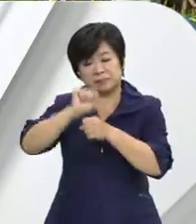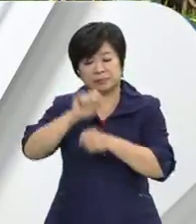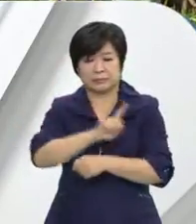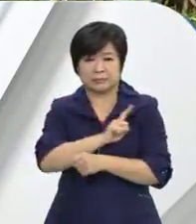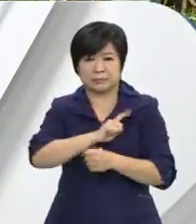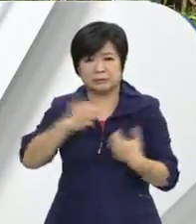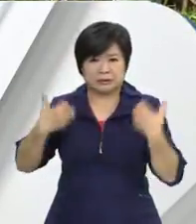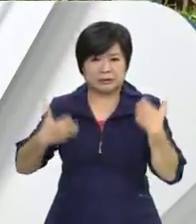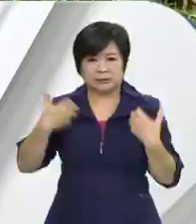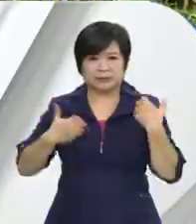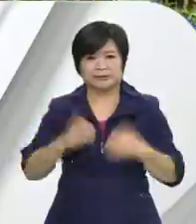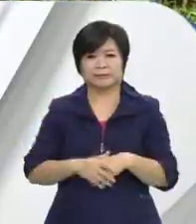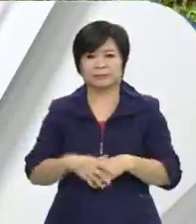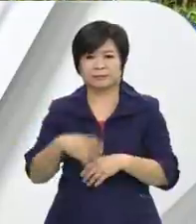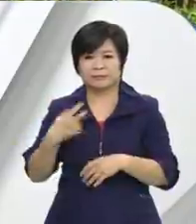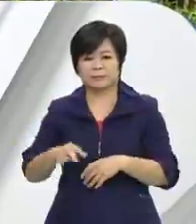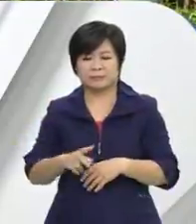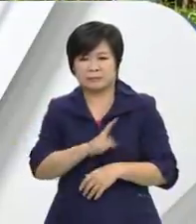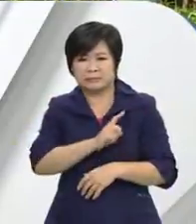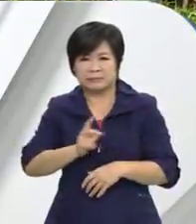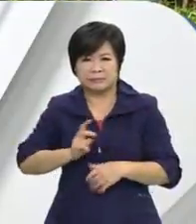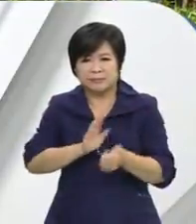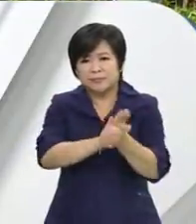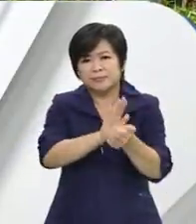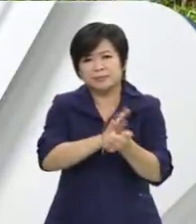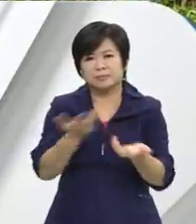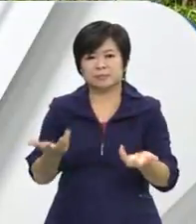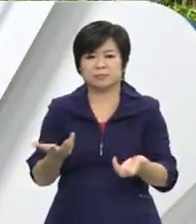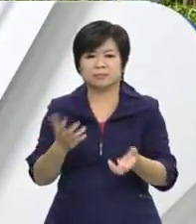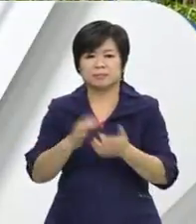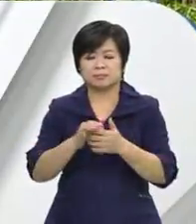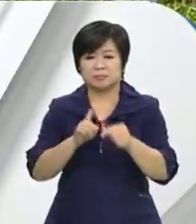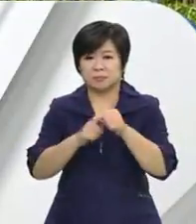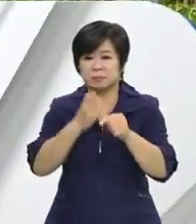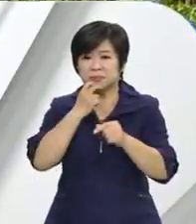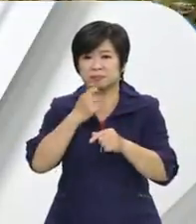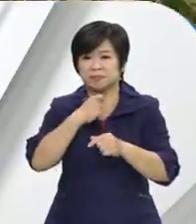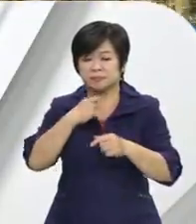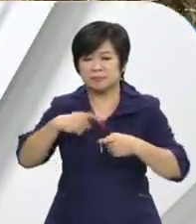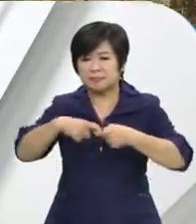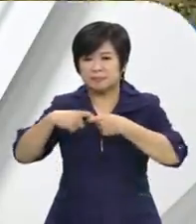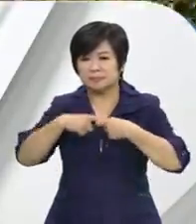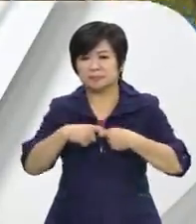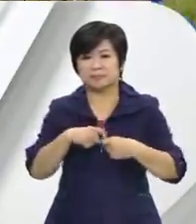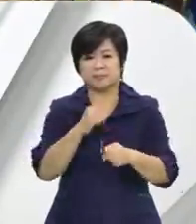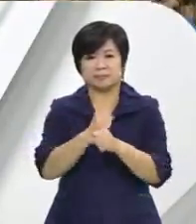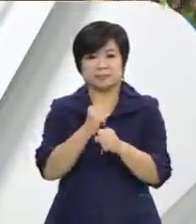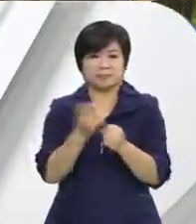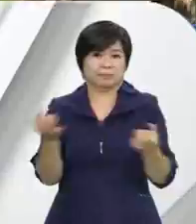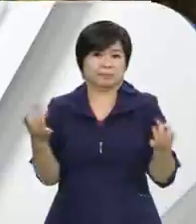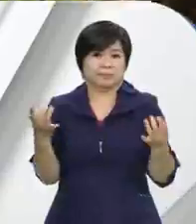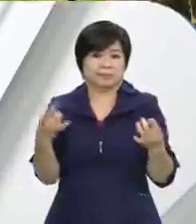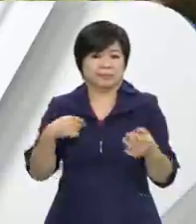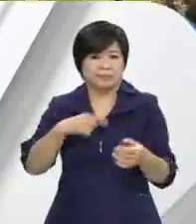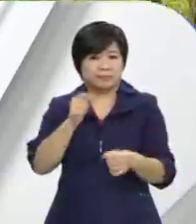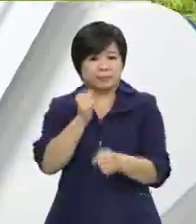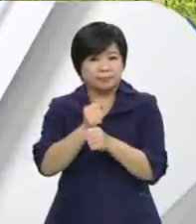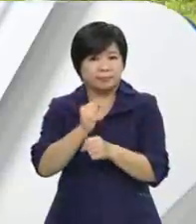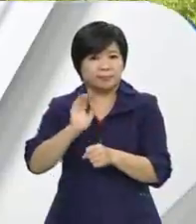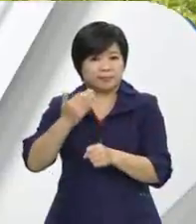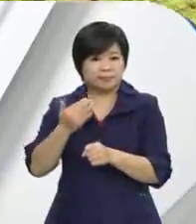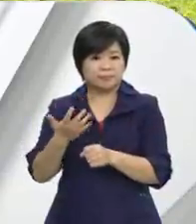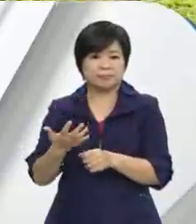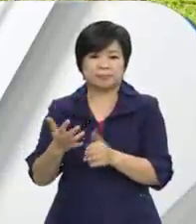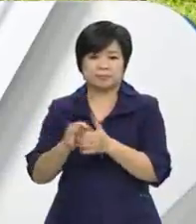得，那很有彩票去同年温工，中央爱整合一下模式作为人力去做农，不过对小